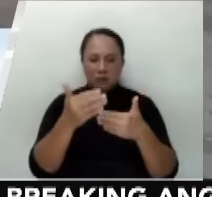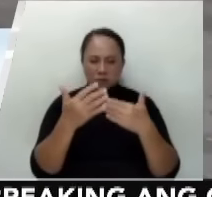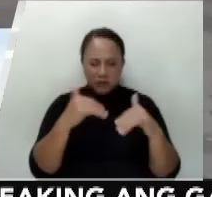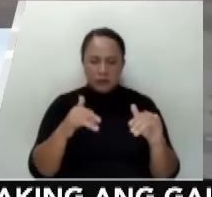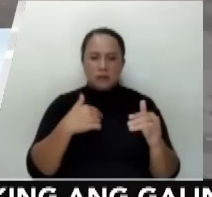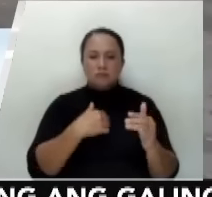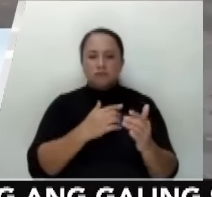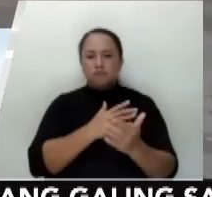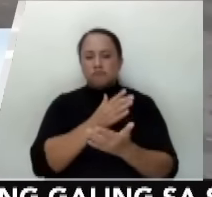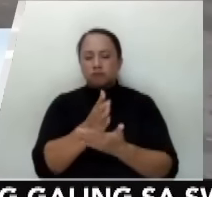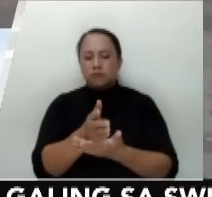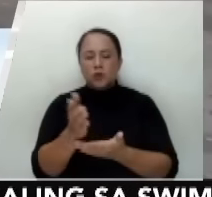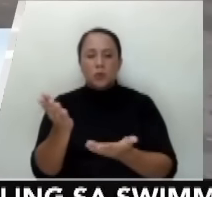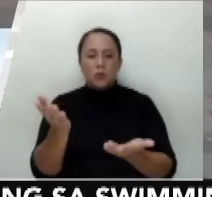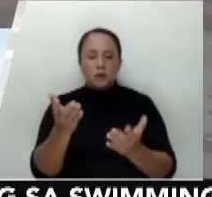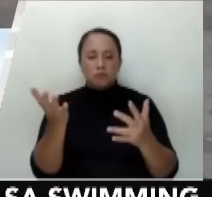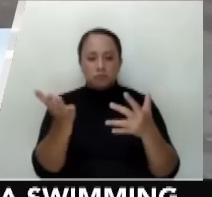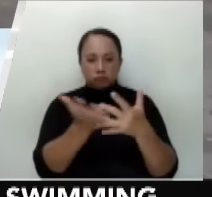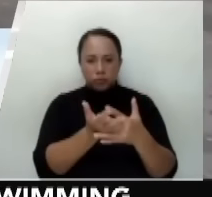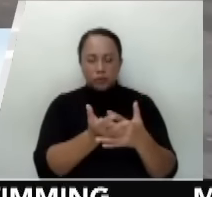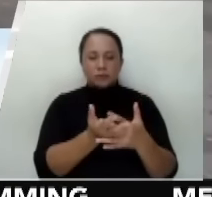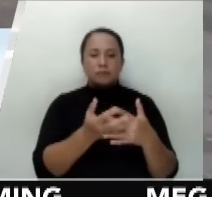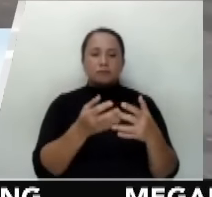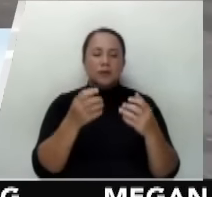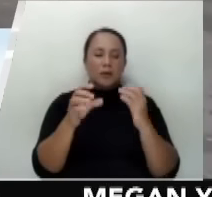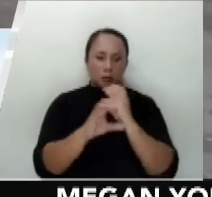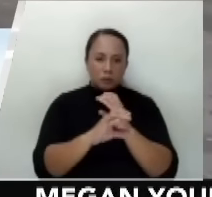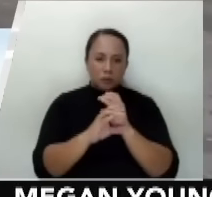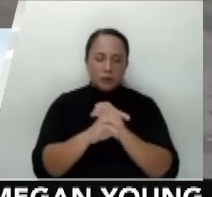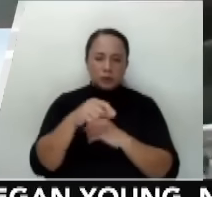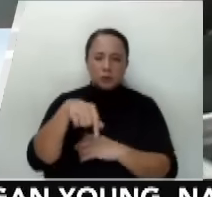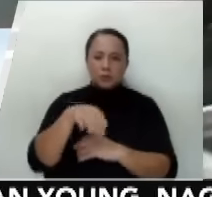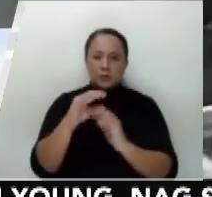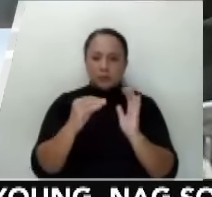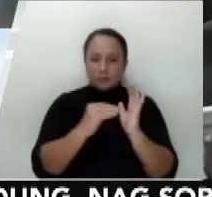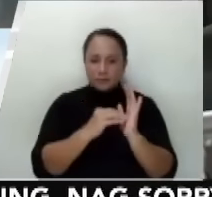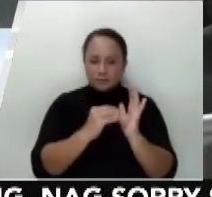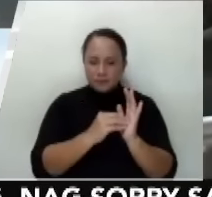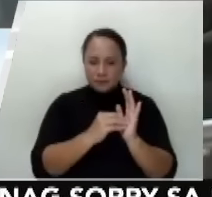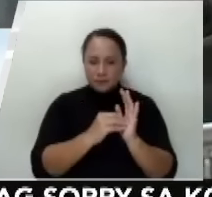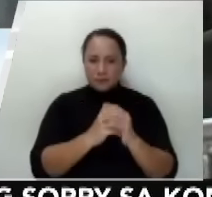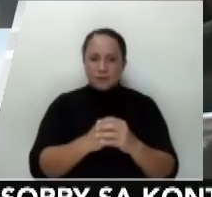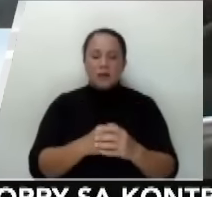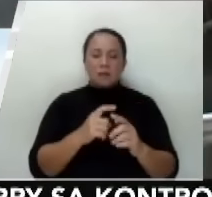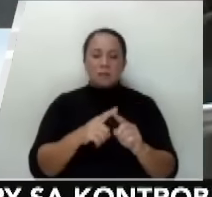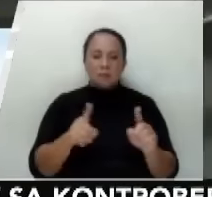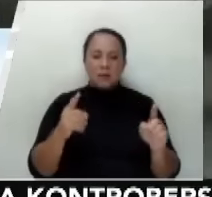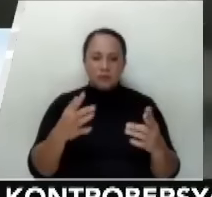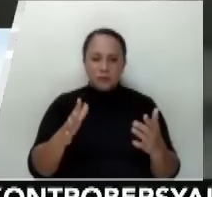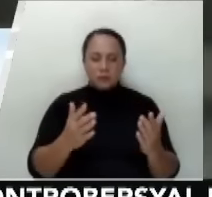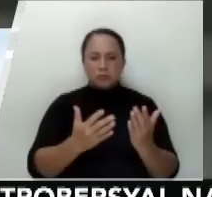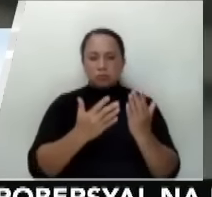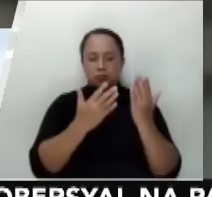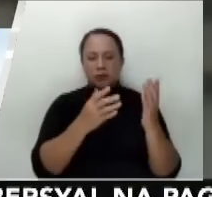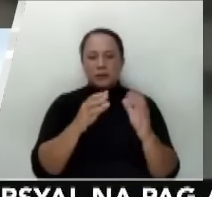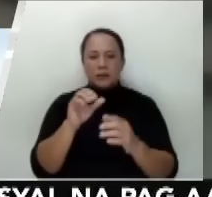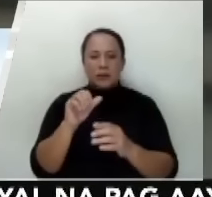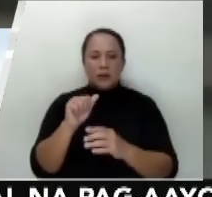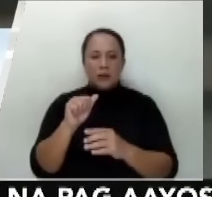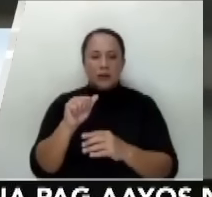HPG ng reklamo ang driver ng sasakyan sa Quezon City Prosecutor's Office. Pero naghain na rin daw ng affidavit of desistance